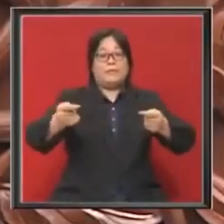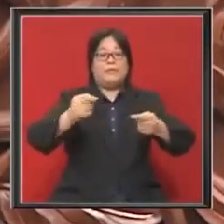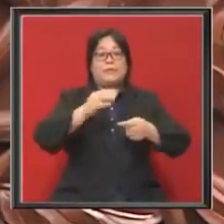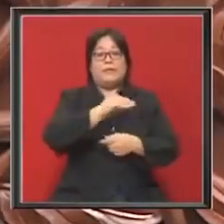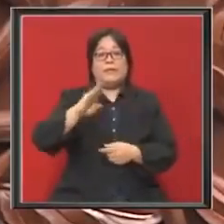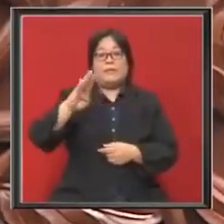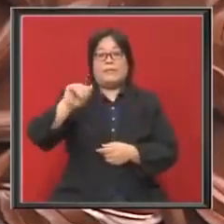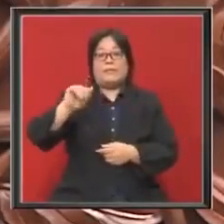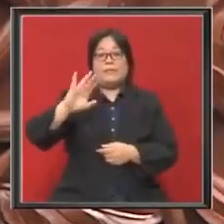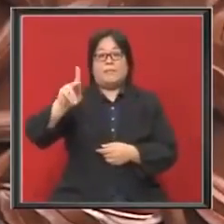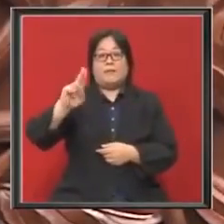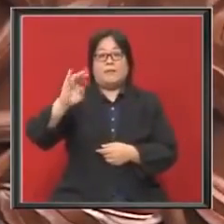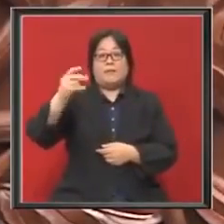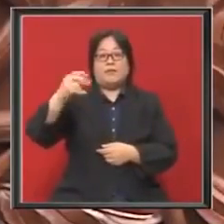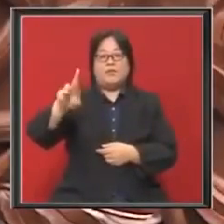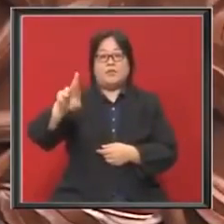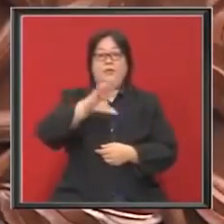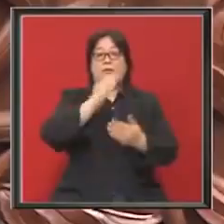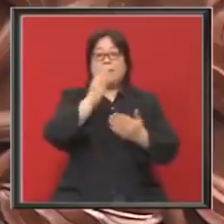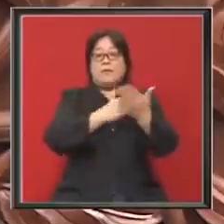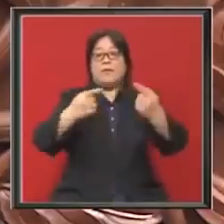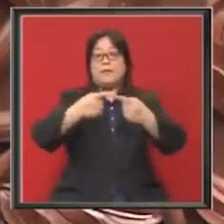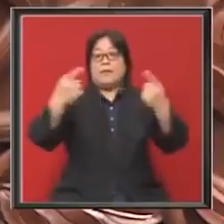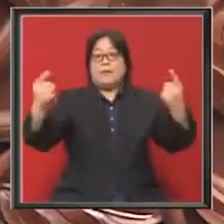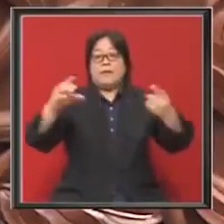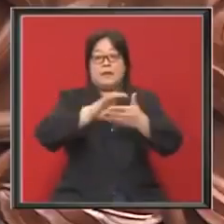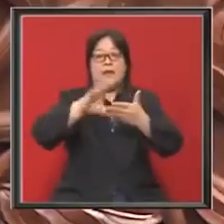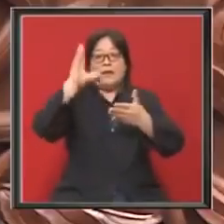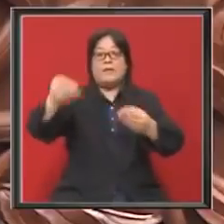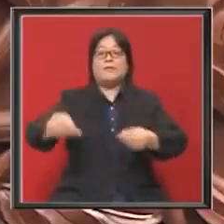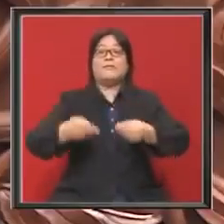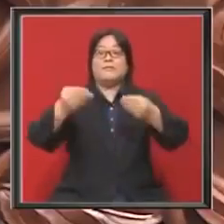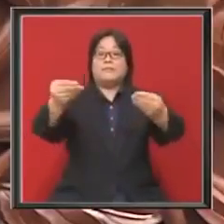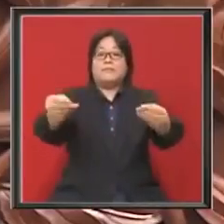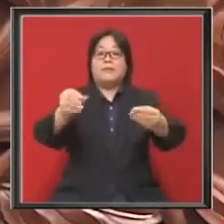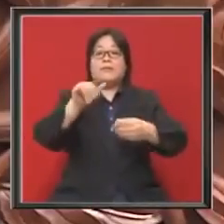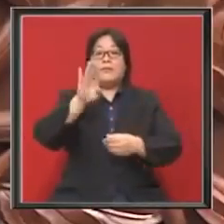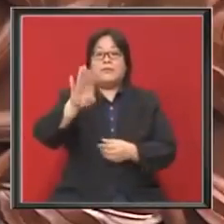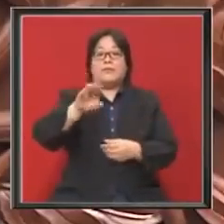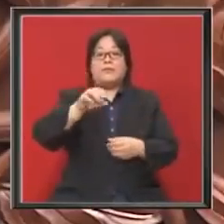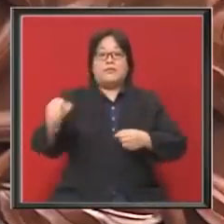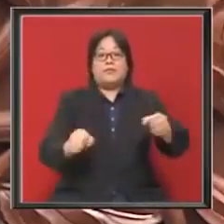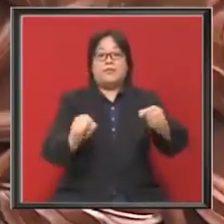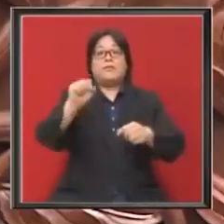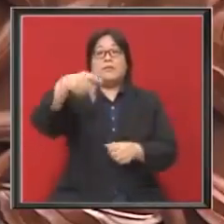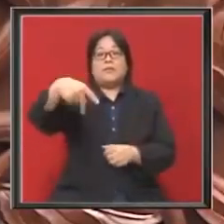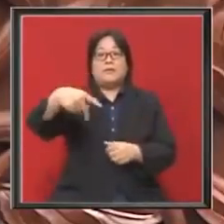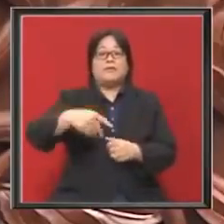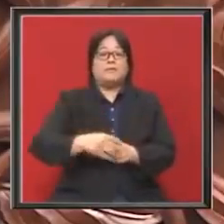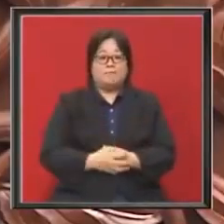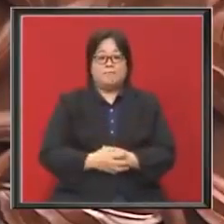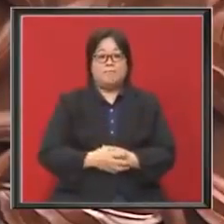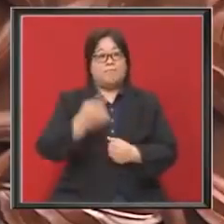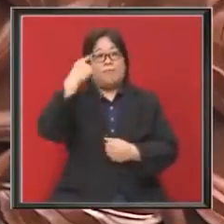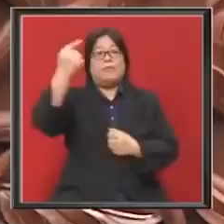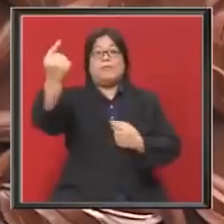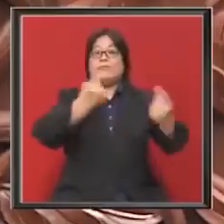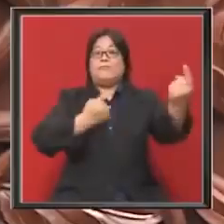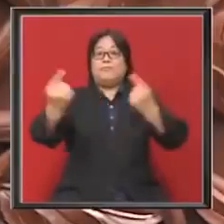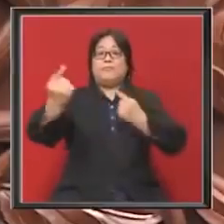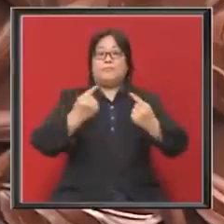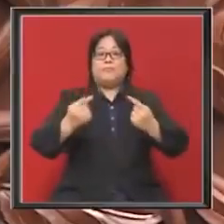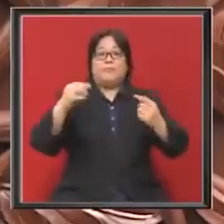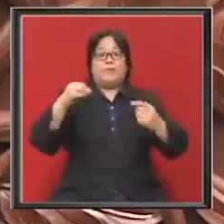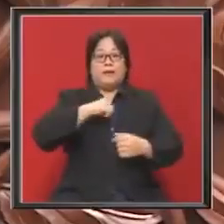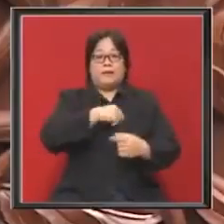Life Genius mereka Depag memanggang khas ini akan diberikan kepada yang berobat sungai petani untuk kehadiran